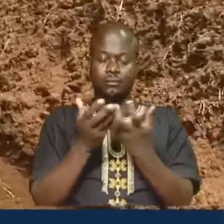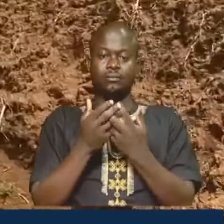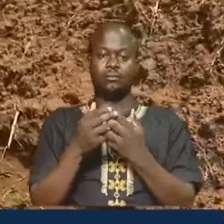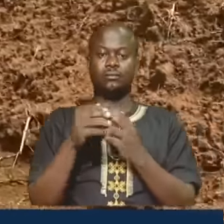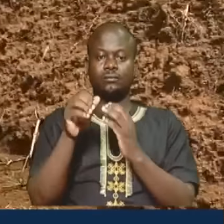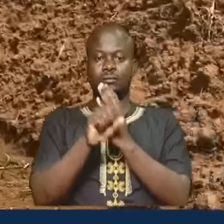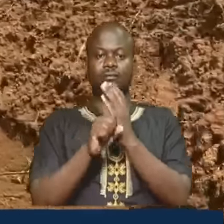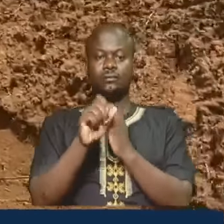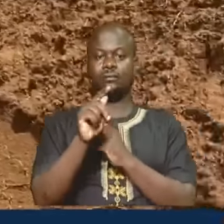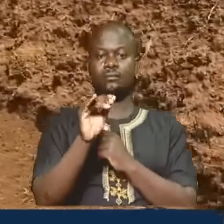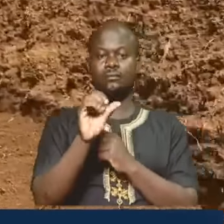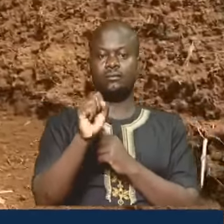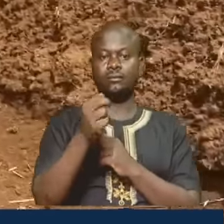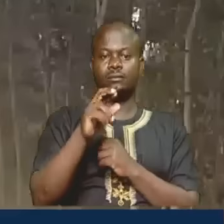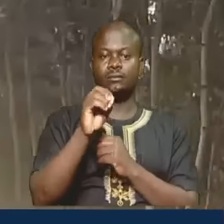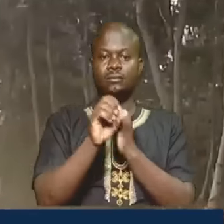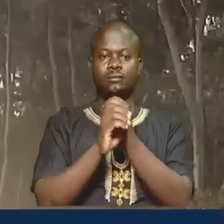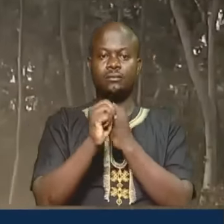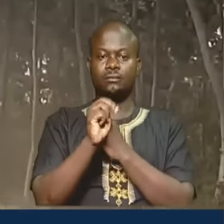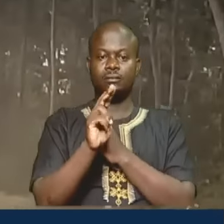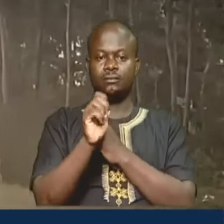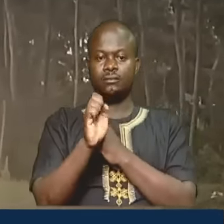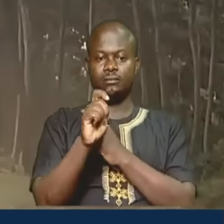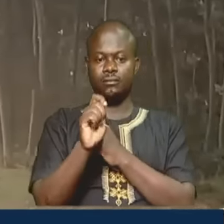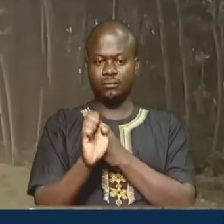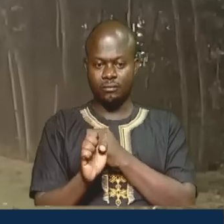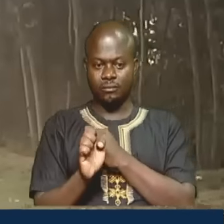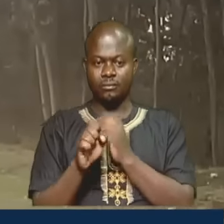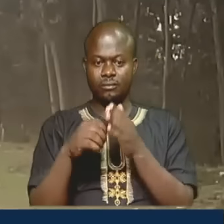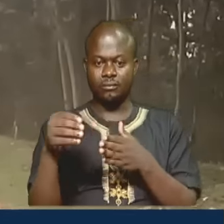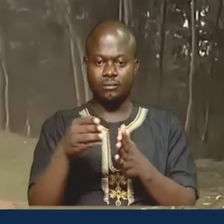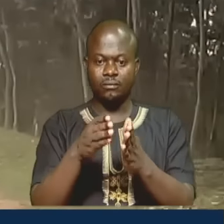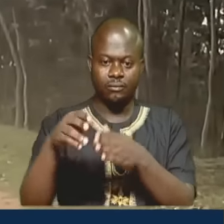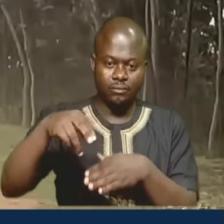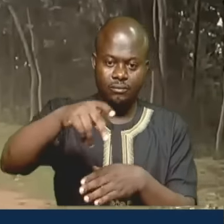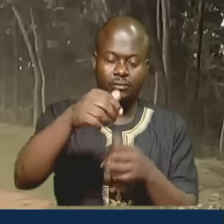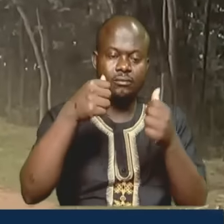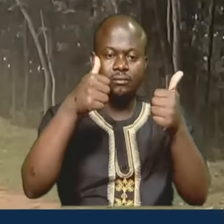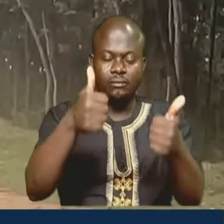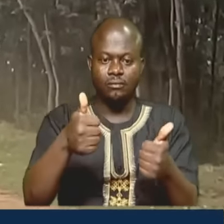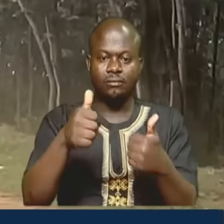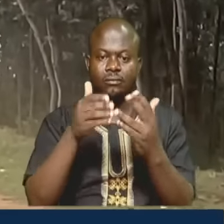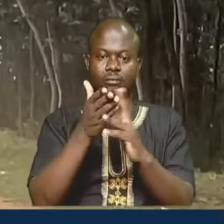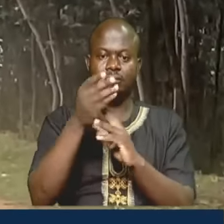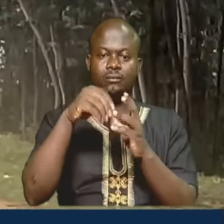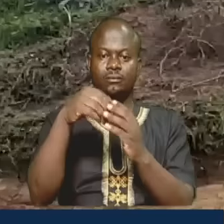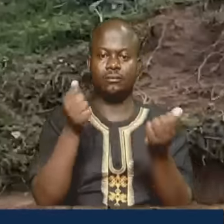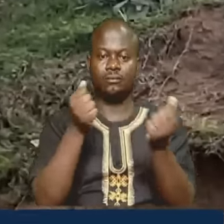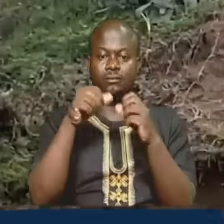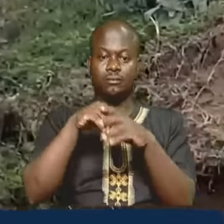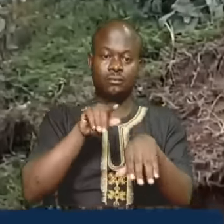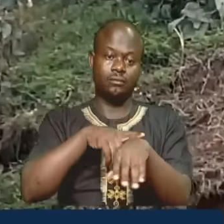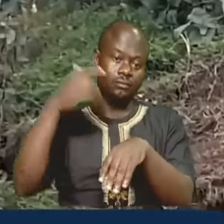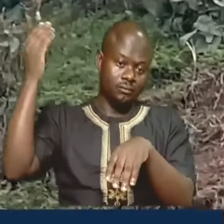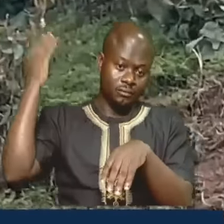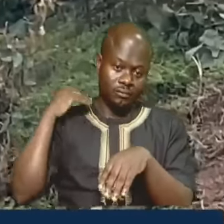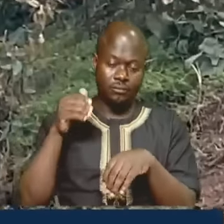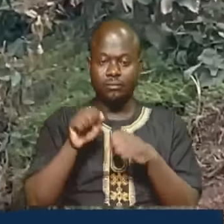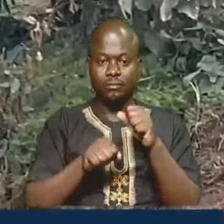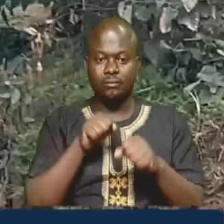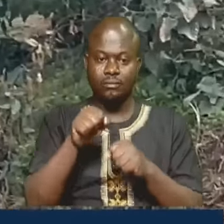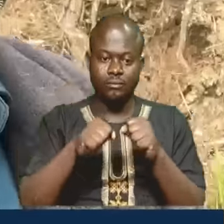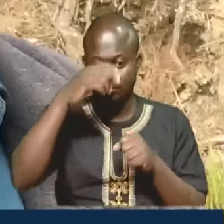Kisaro muri Rurindo n'uwa Mutete muri Gicumbi ubu ni umuhanda nyabagendwa unyurwamo n'imodoka mu gihe mbere n'igare